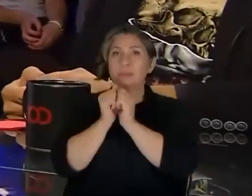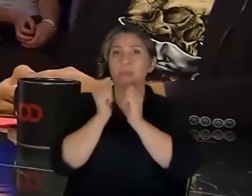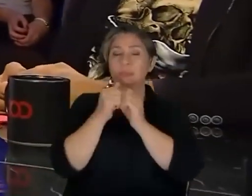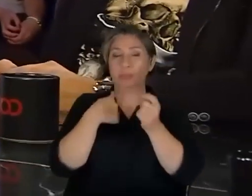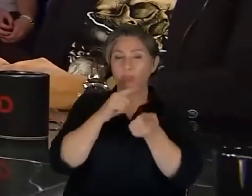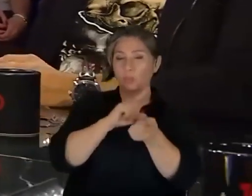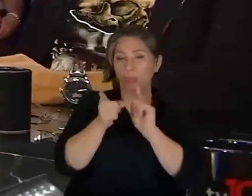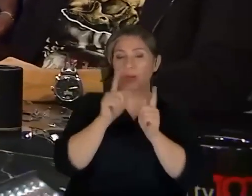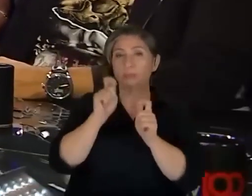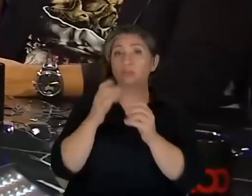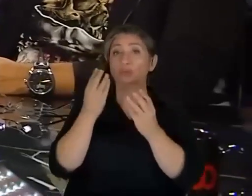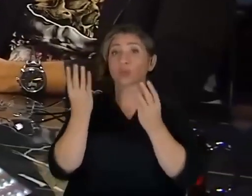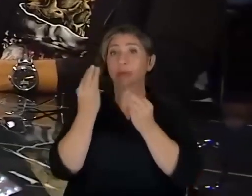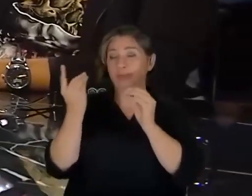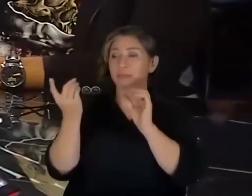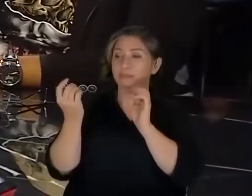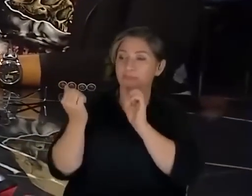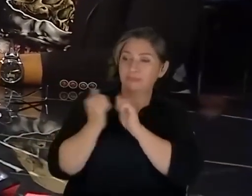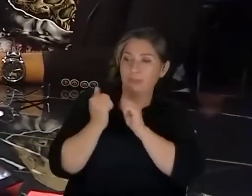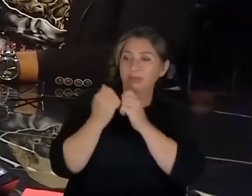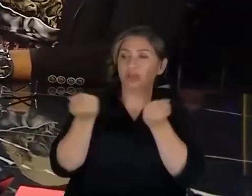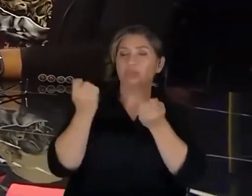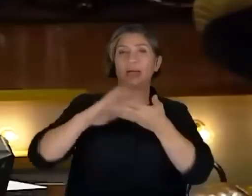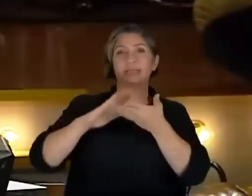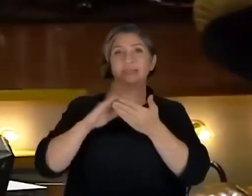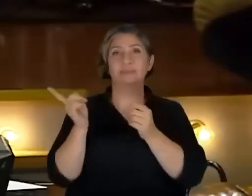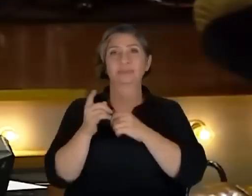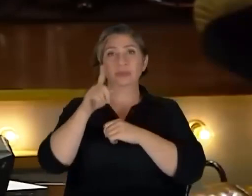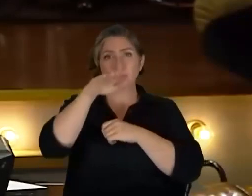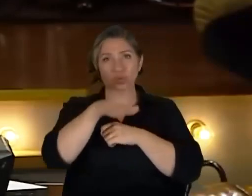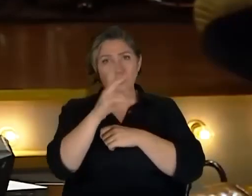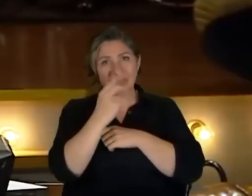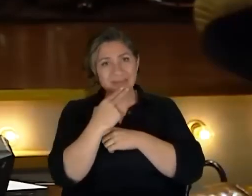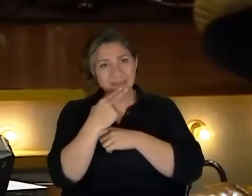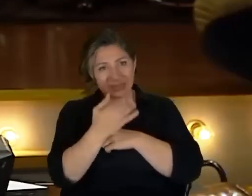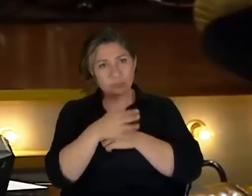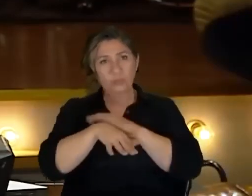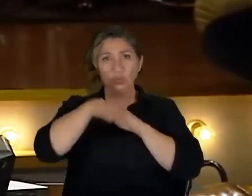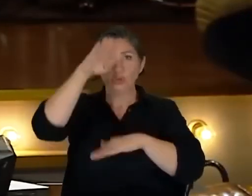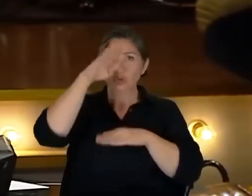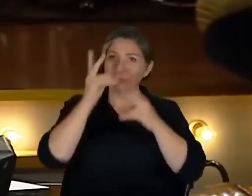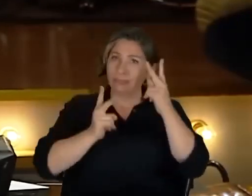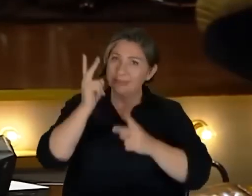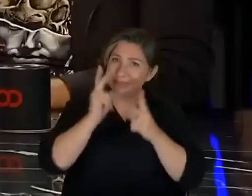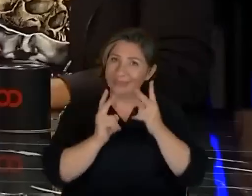de çok güzel yönlendirdi. O yüzden çok iyi bir partnerdi. Sen hala küçük bir kız mısın? Büyüyor musun arada?